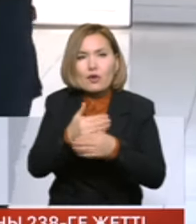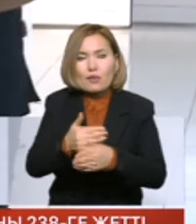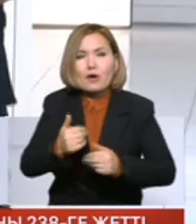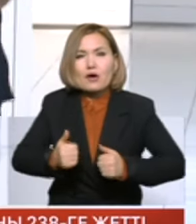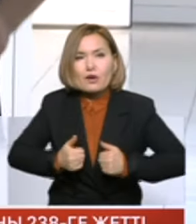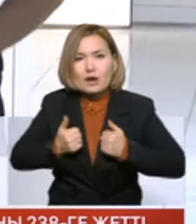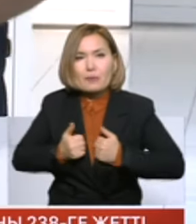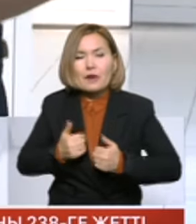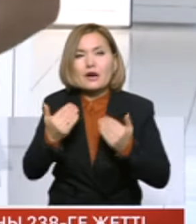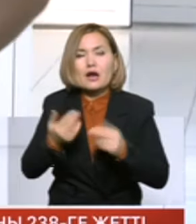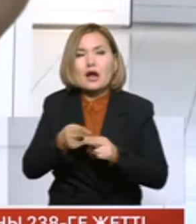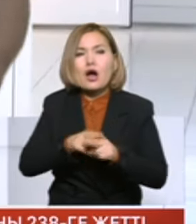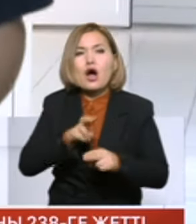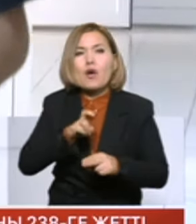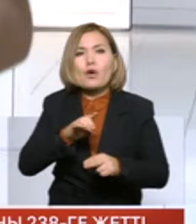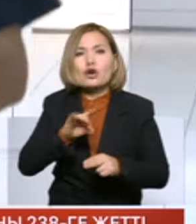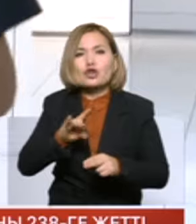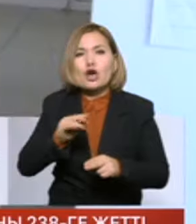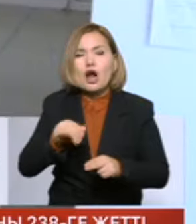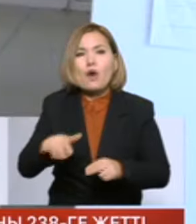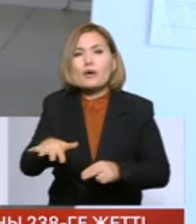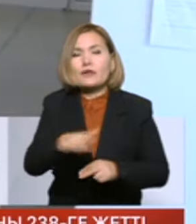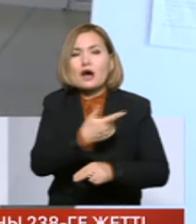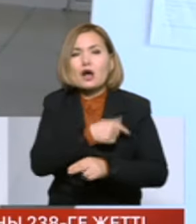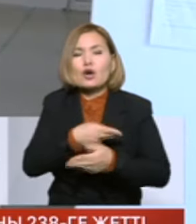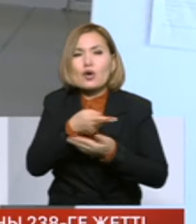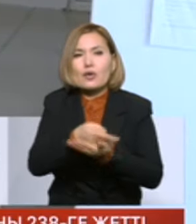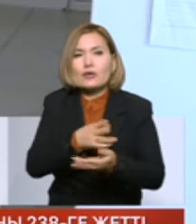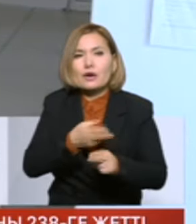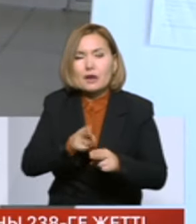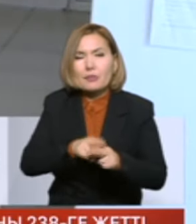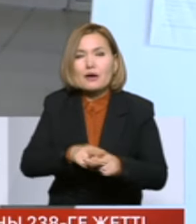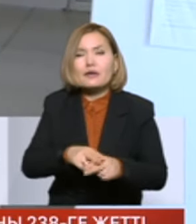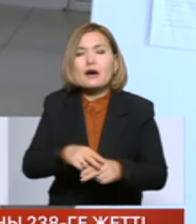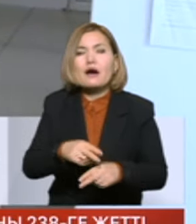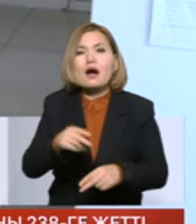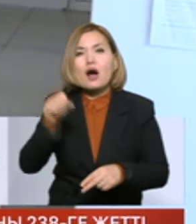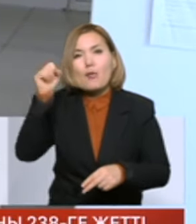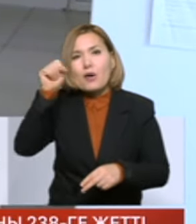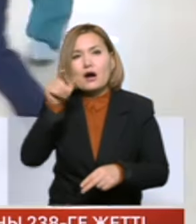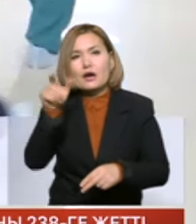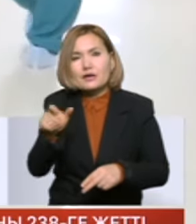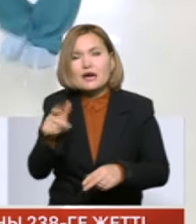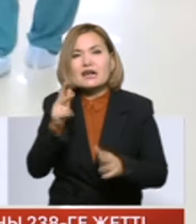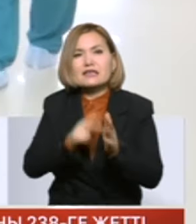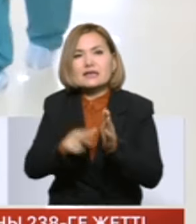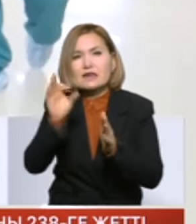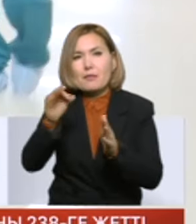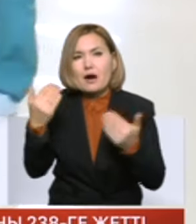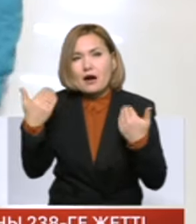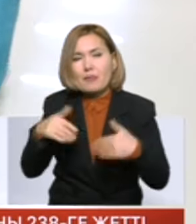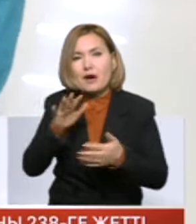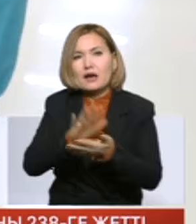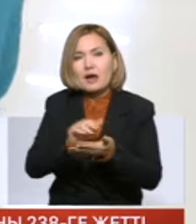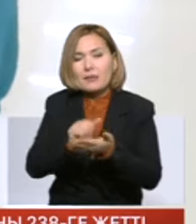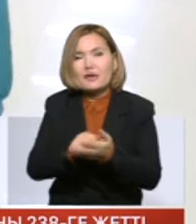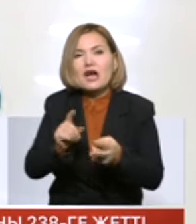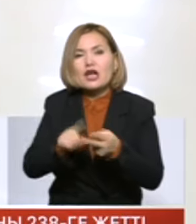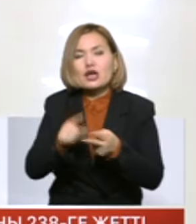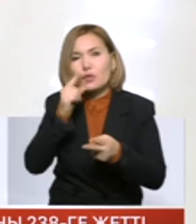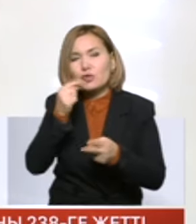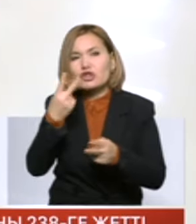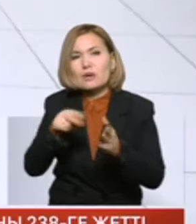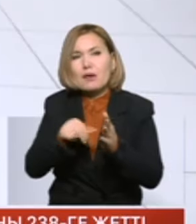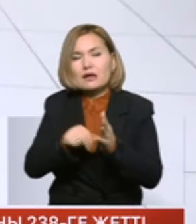алаңдаулы. Олар қазір Бұқар Жырау аудандық ауруханасында жатыр. Бірінің денесі 80%-ға, ал екіншісі 26%-ға күйіп